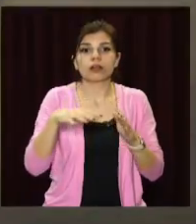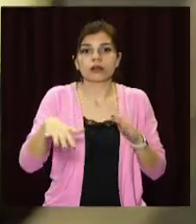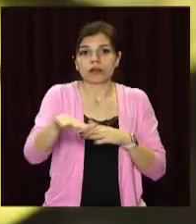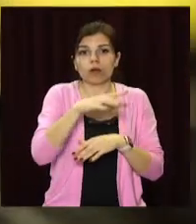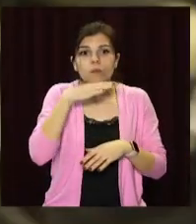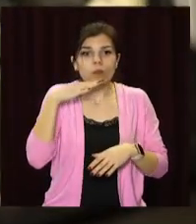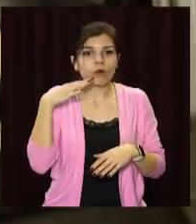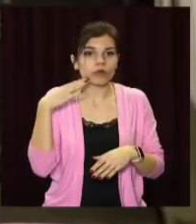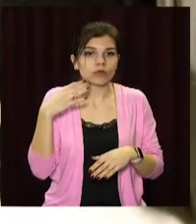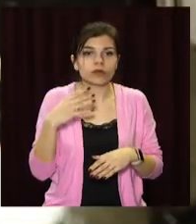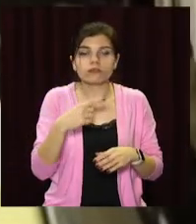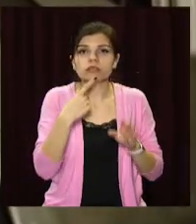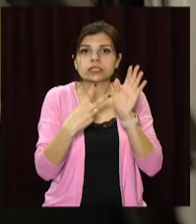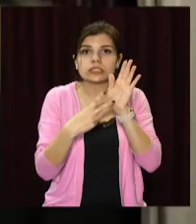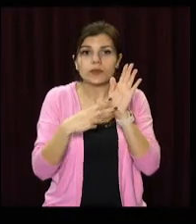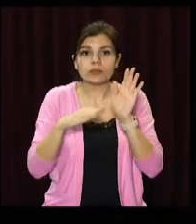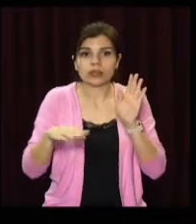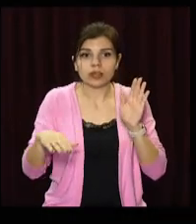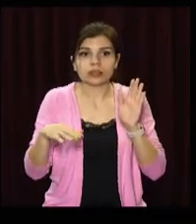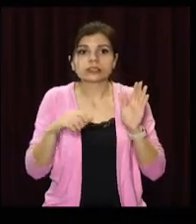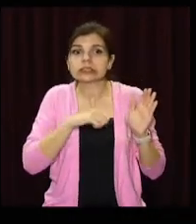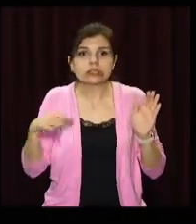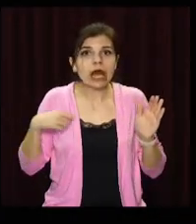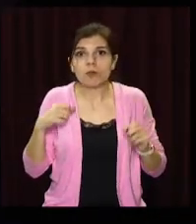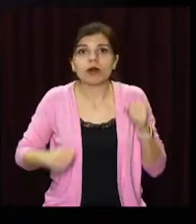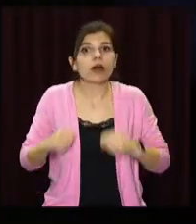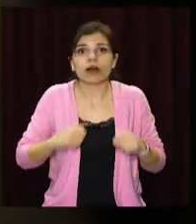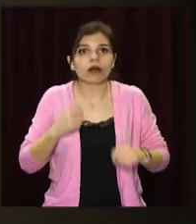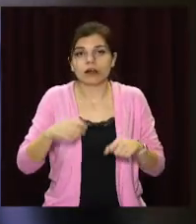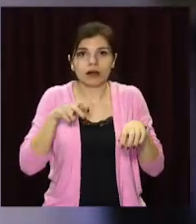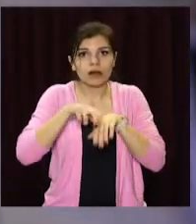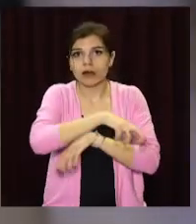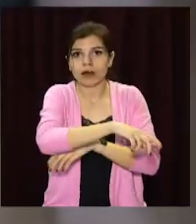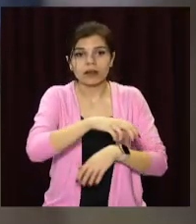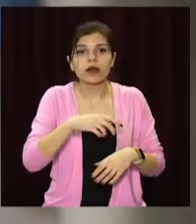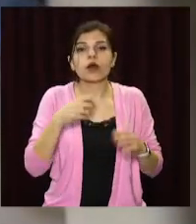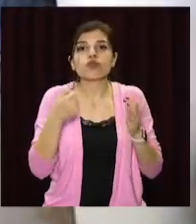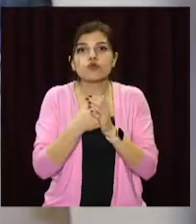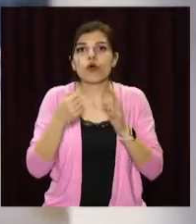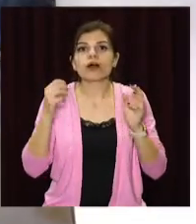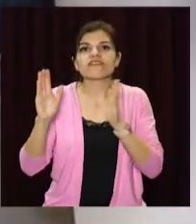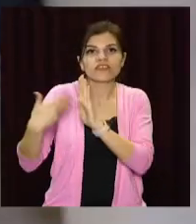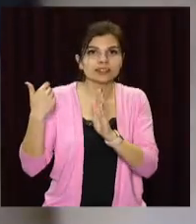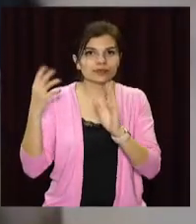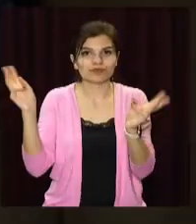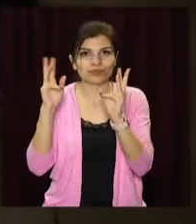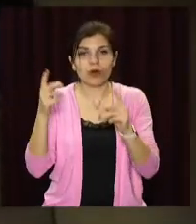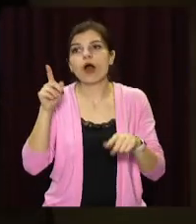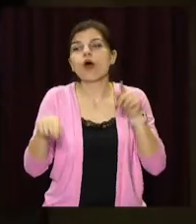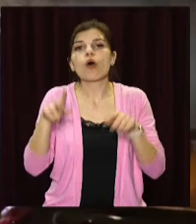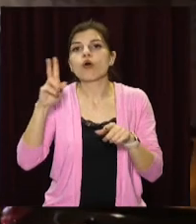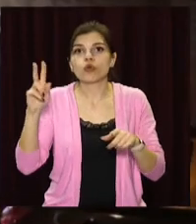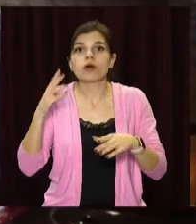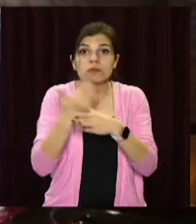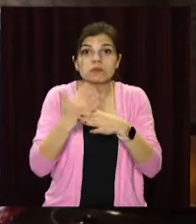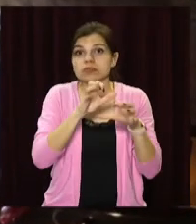людей, серед яких 7 дітей, самостійно покинули палаючу оселю до прибуття екстрених служб. Іншим допомогли залишити